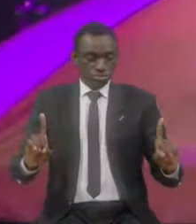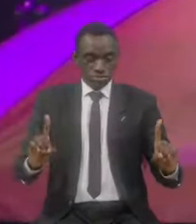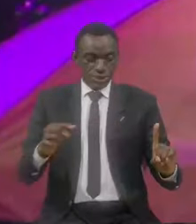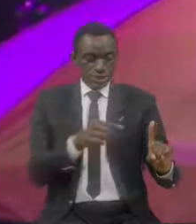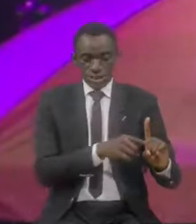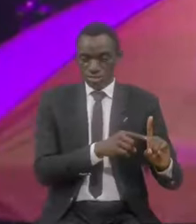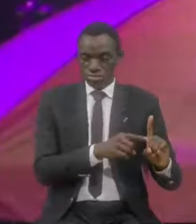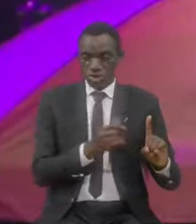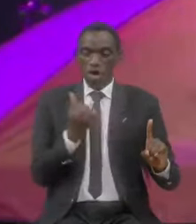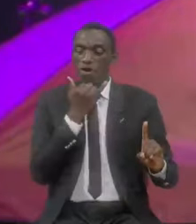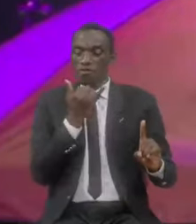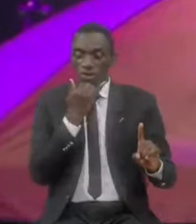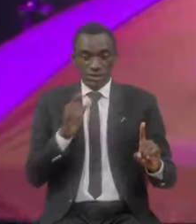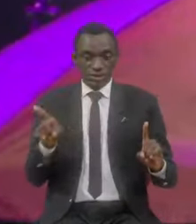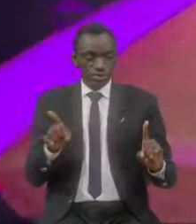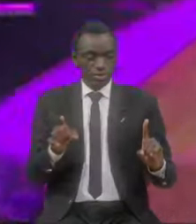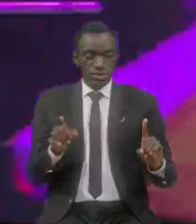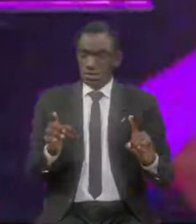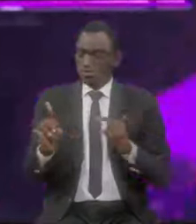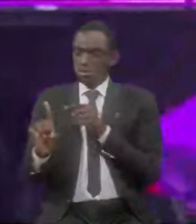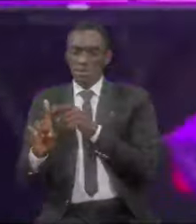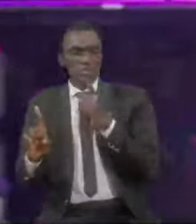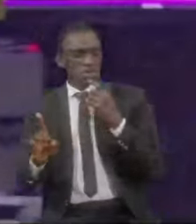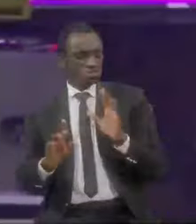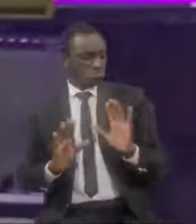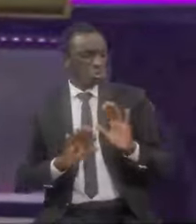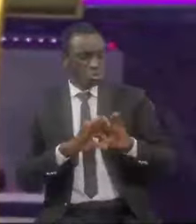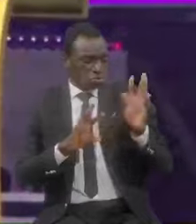on peut vous dire, je te pardonne.